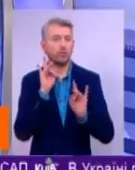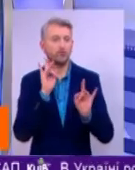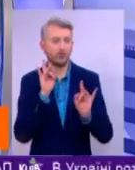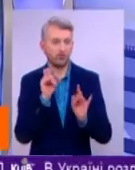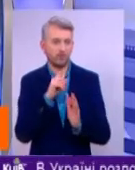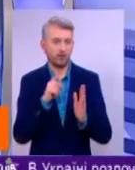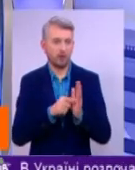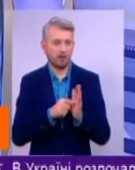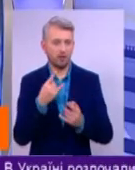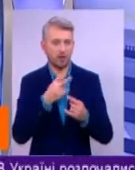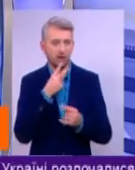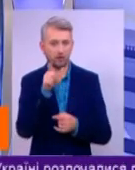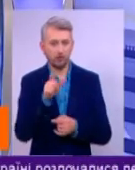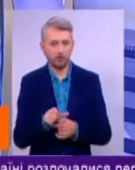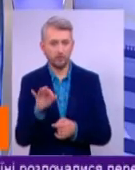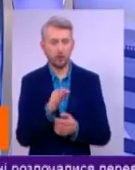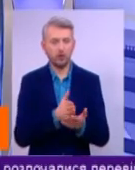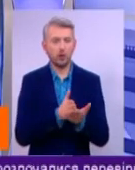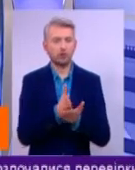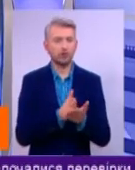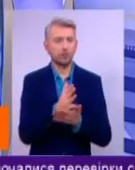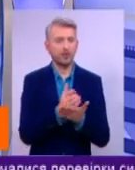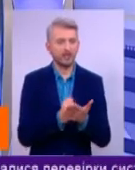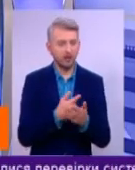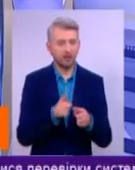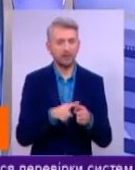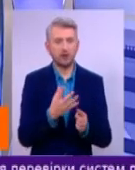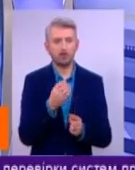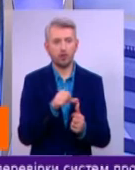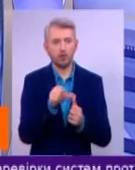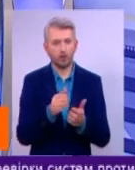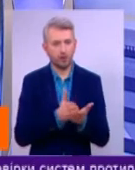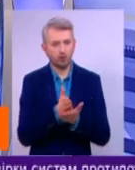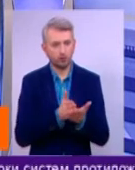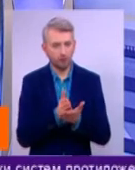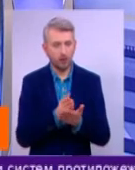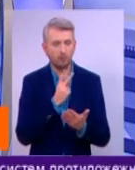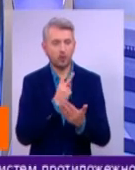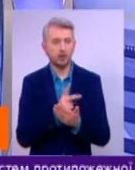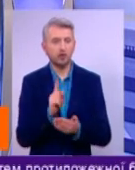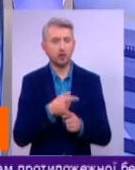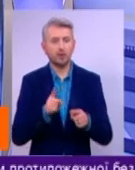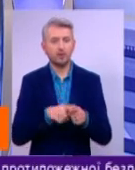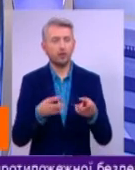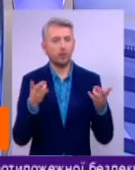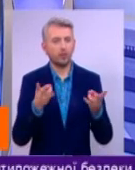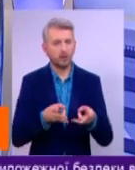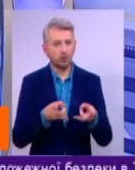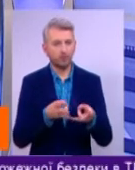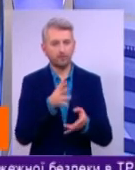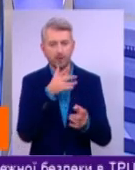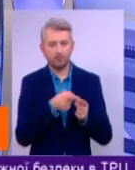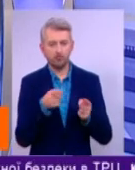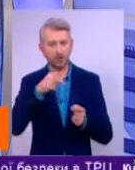телеглядача відносно служби в резерві. Це ще окрема служба. Показали, що це необхідно. Під